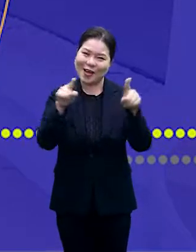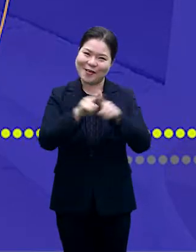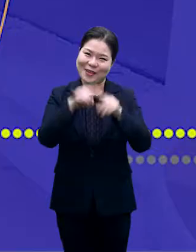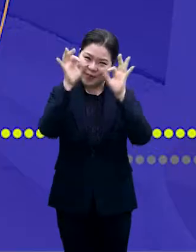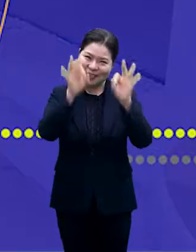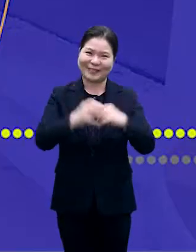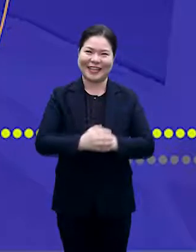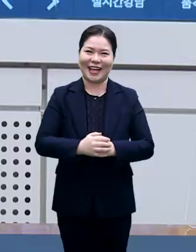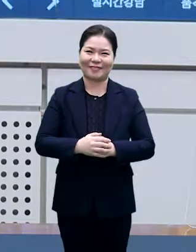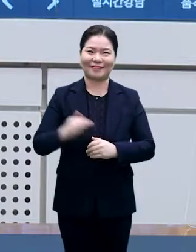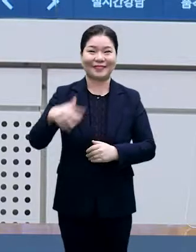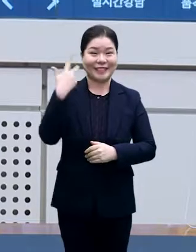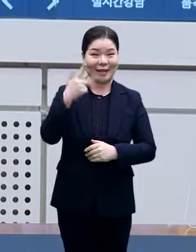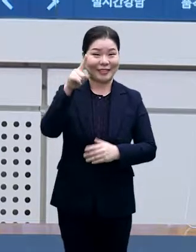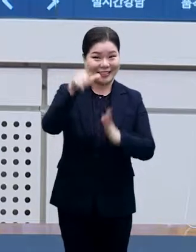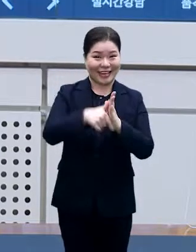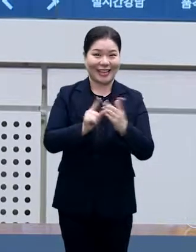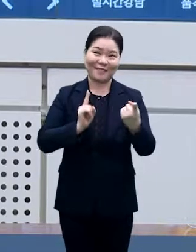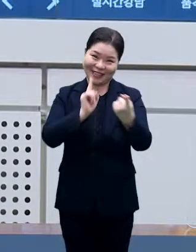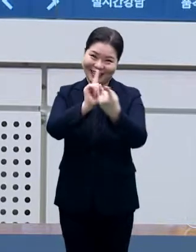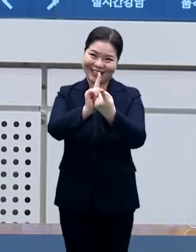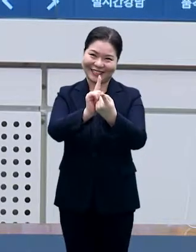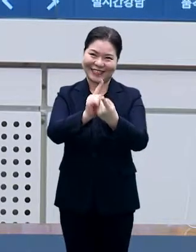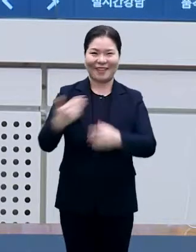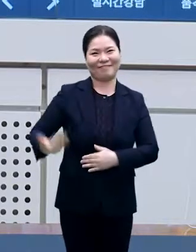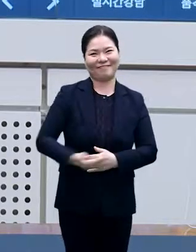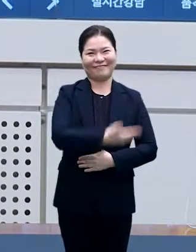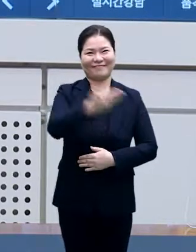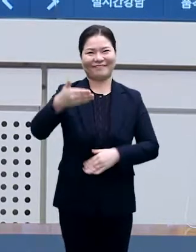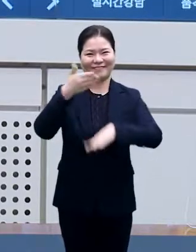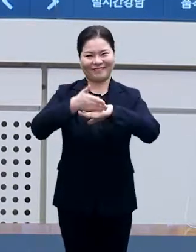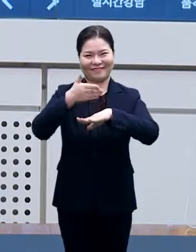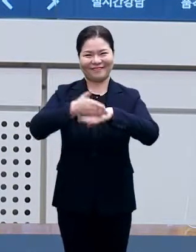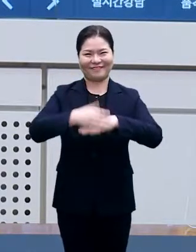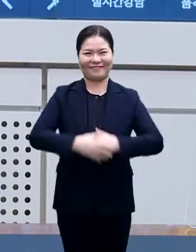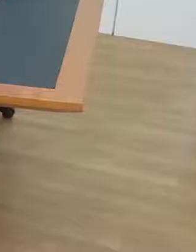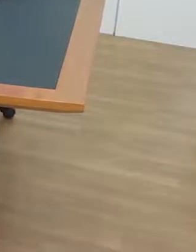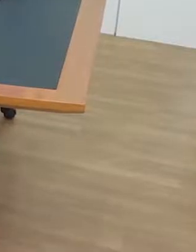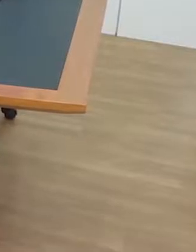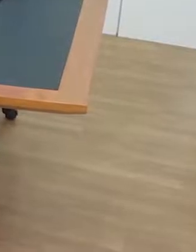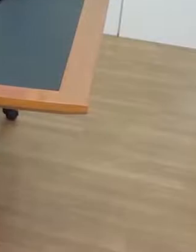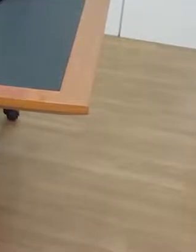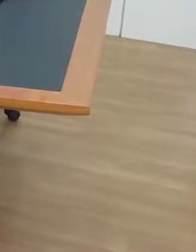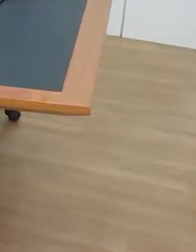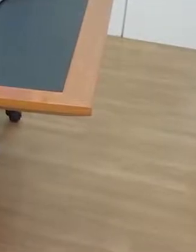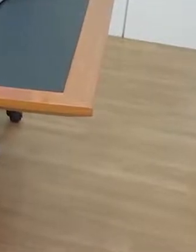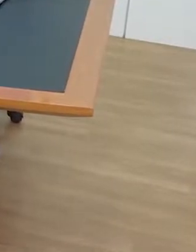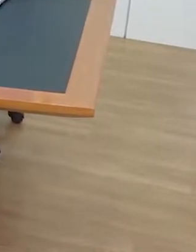함께 알아보겠습니다. 저희는 다음 주 이 시간에 다시 찾아뵙겠습니다. 여러분 고맙습니다.